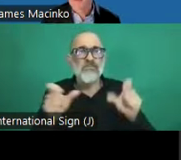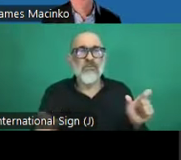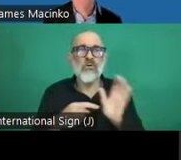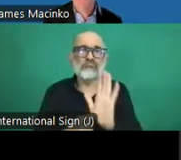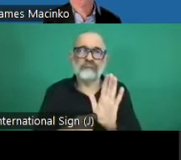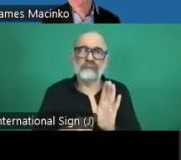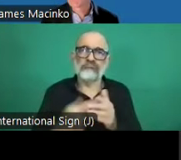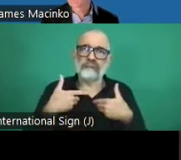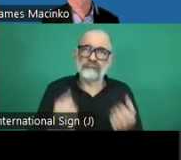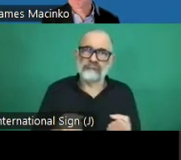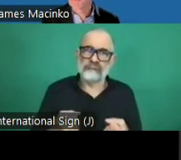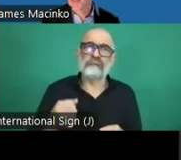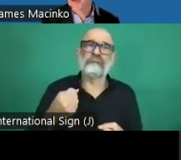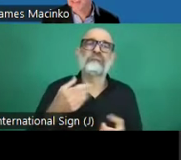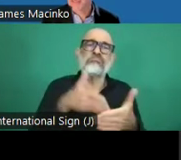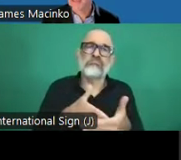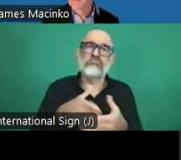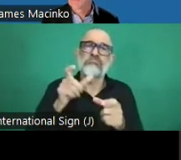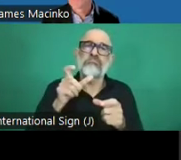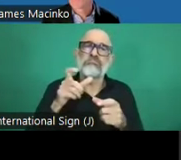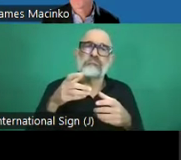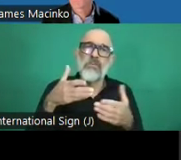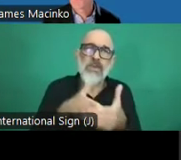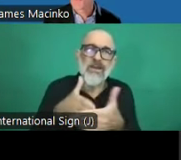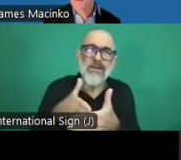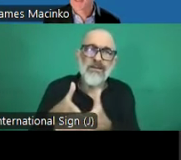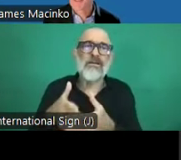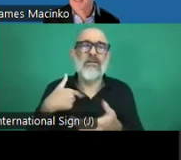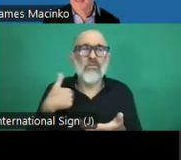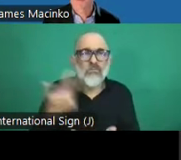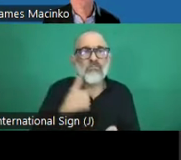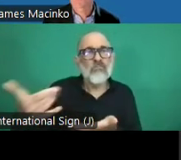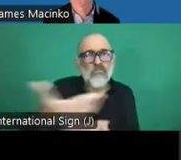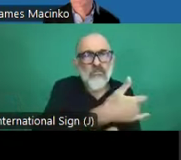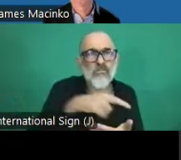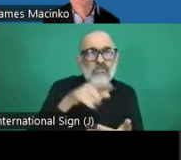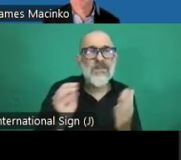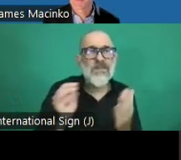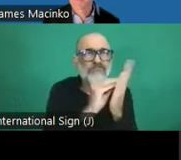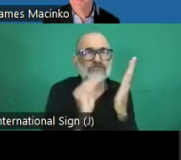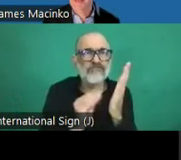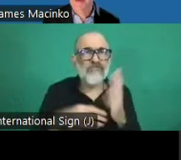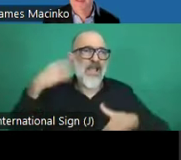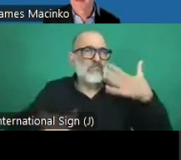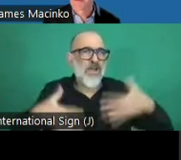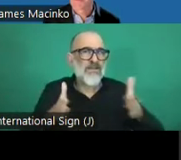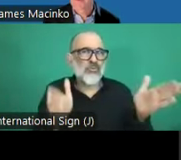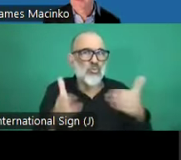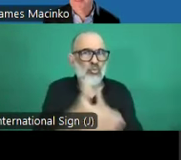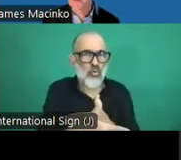les appliquer à un hôpital, à une clinique. Nous ne saurions rien dans